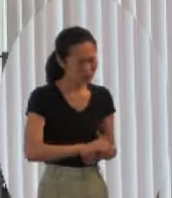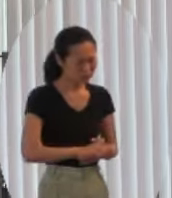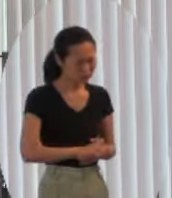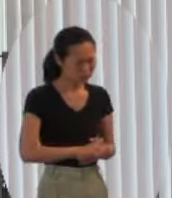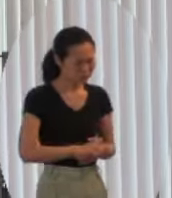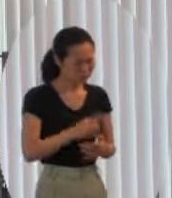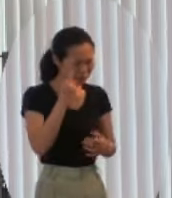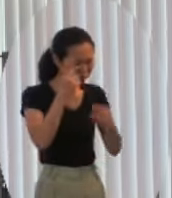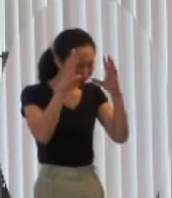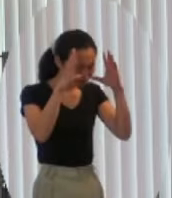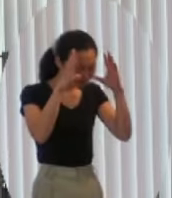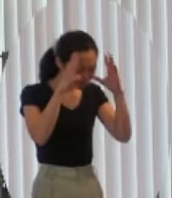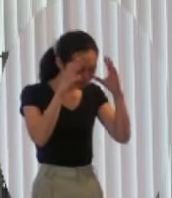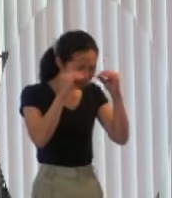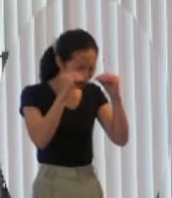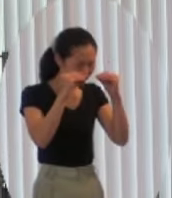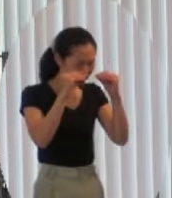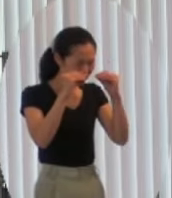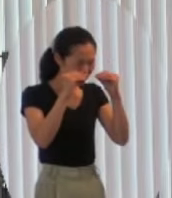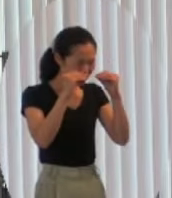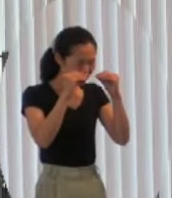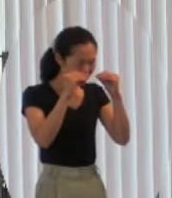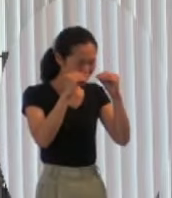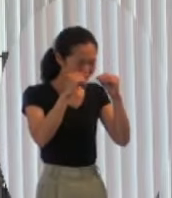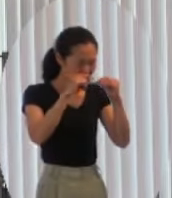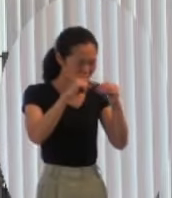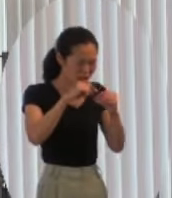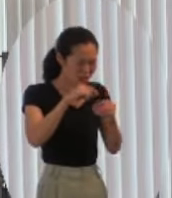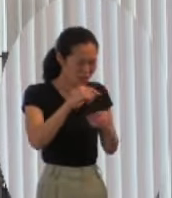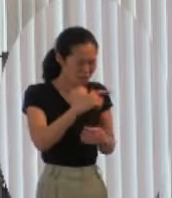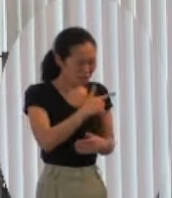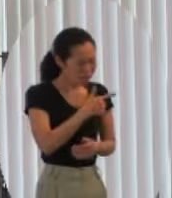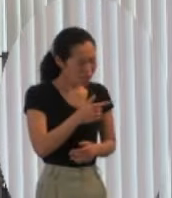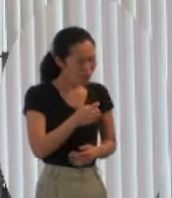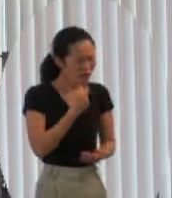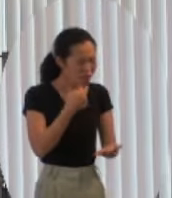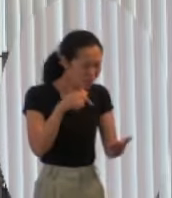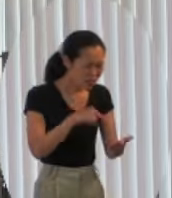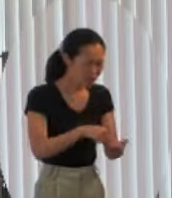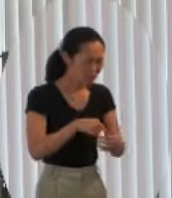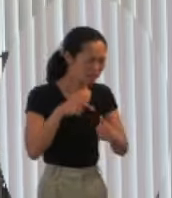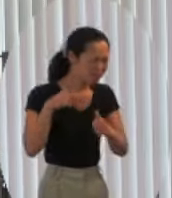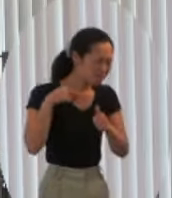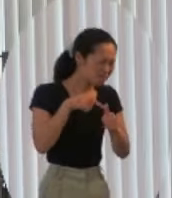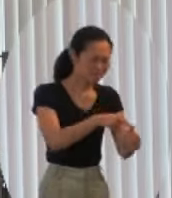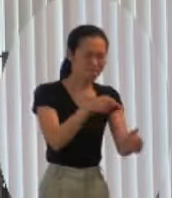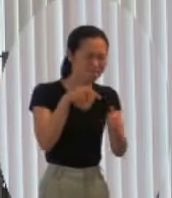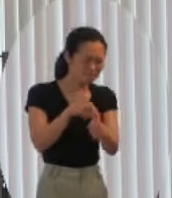目をつぶって何十万人という人間を殺してしまうことのできる生き物です。